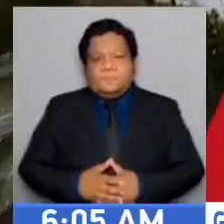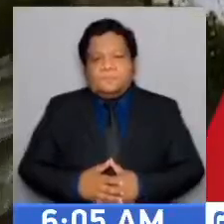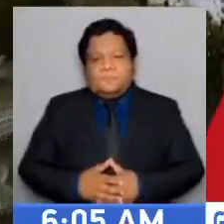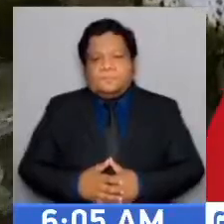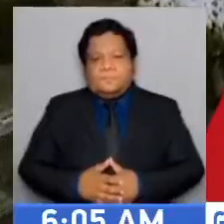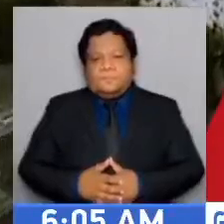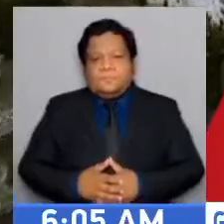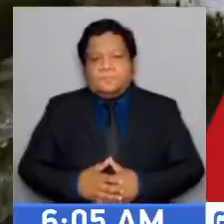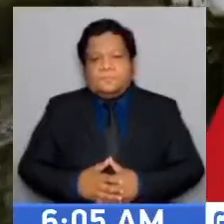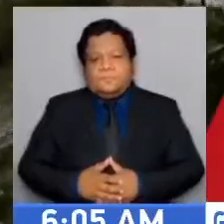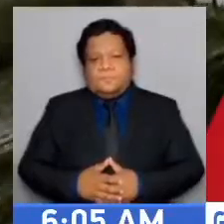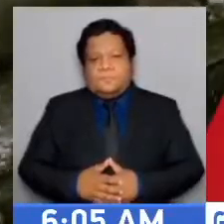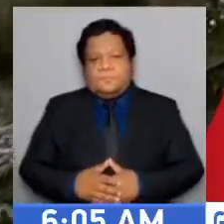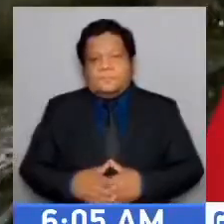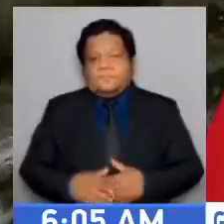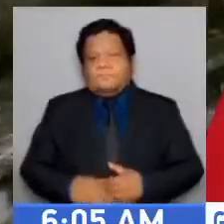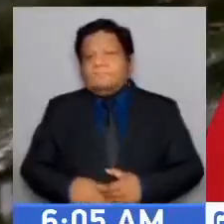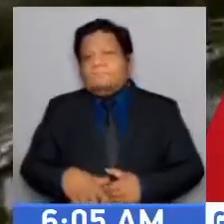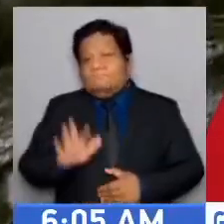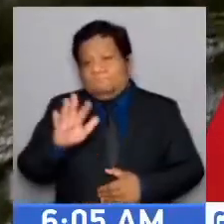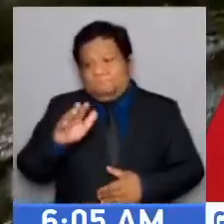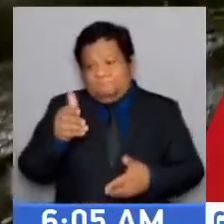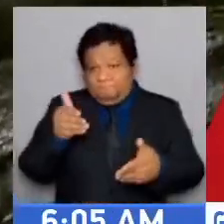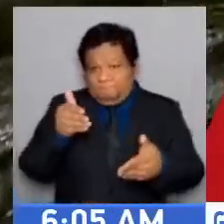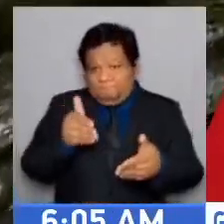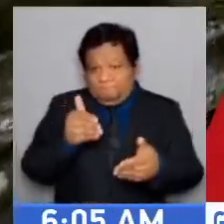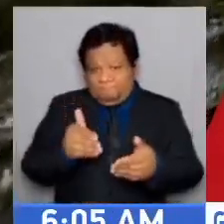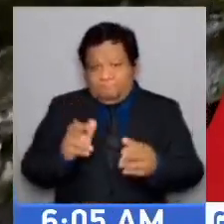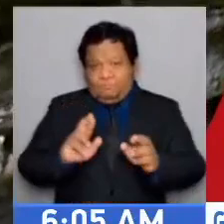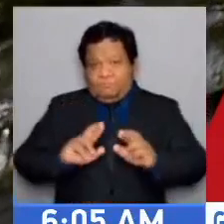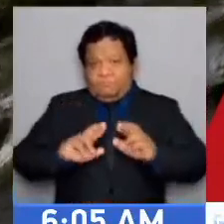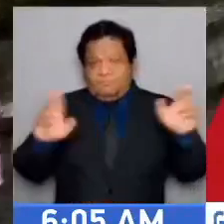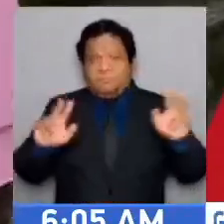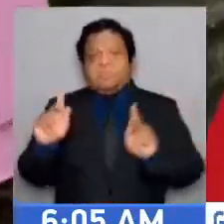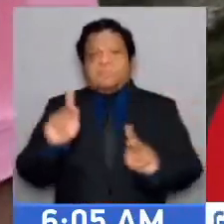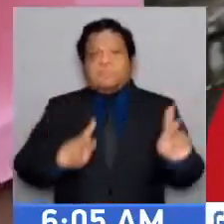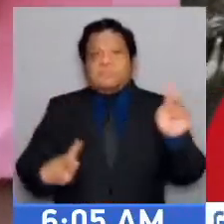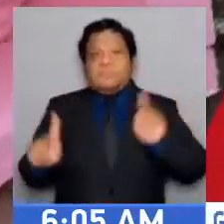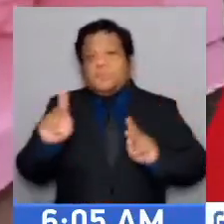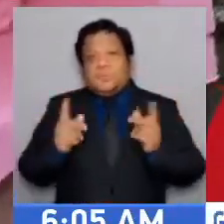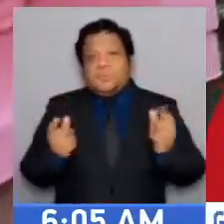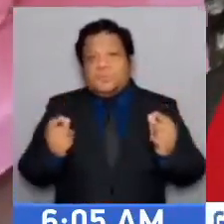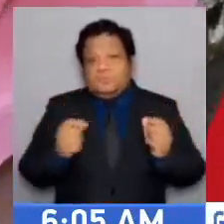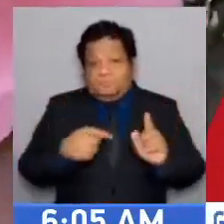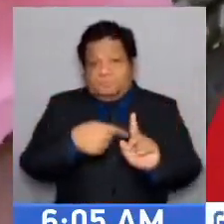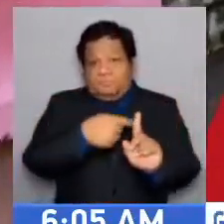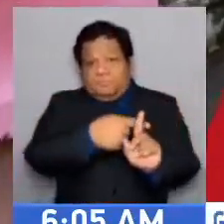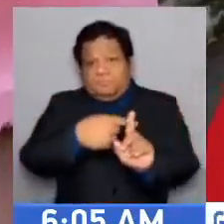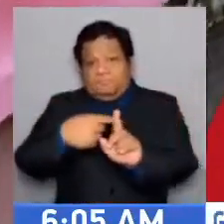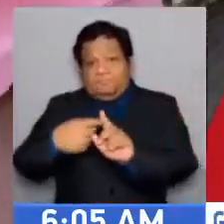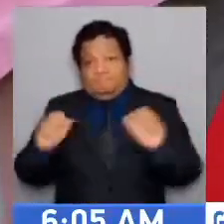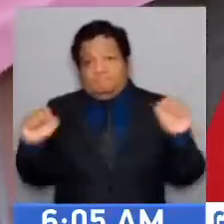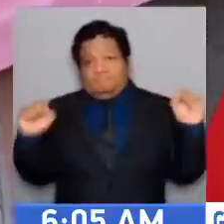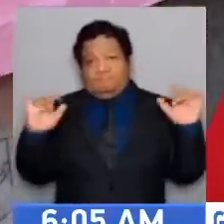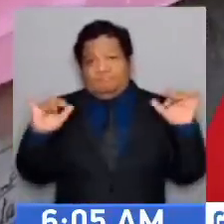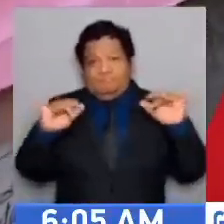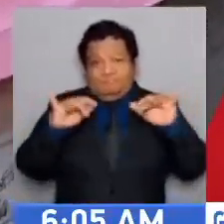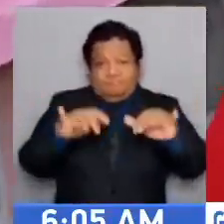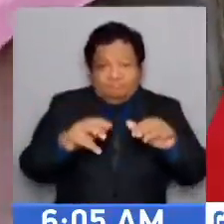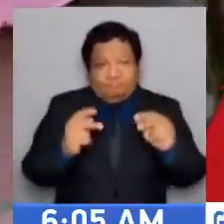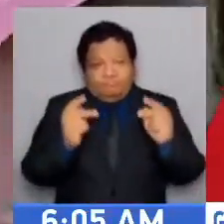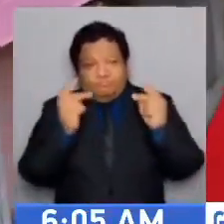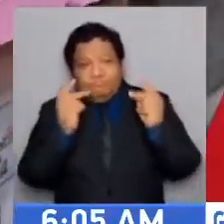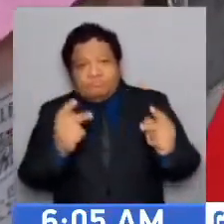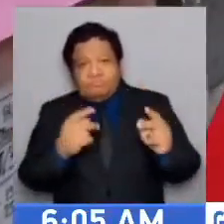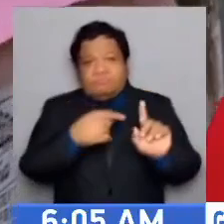Limang araw na lang, dadagsa na po yung ating mga kababayan sa mga sementeryo para po dumalo sa puntod ng kanilang mga yumaong mahal sa buhay. At dahil